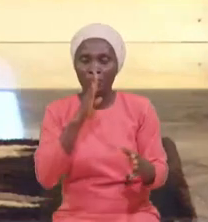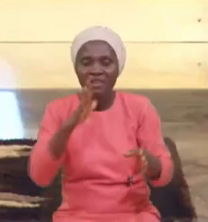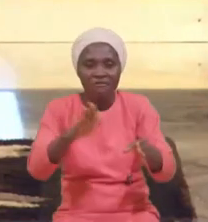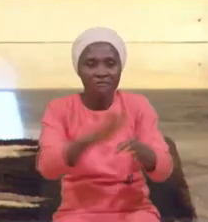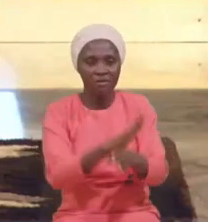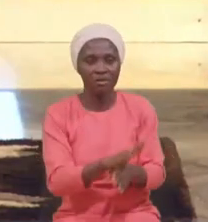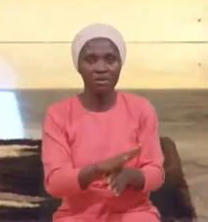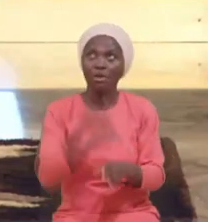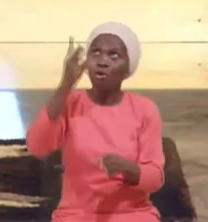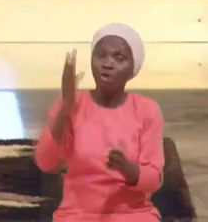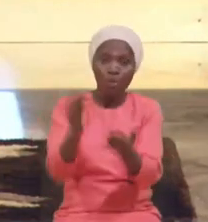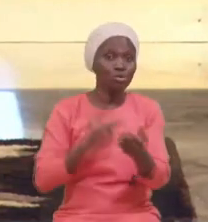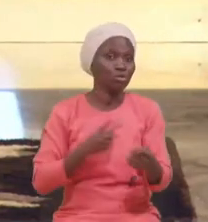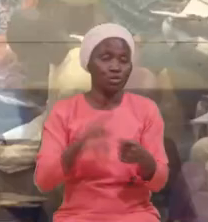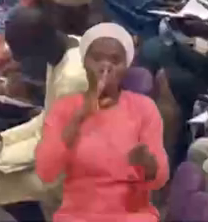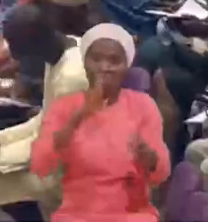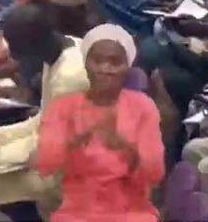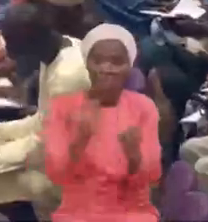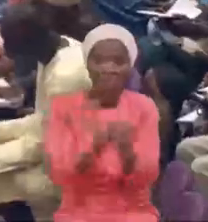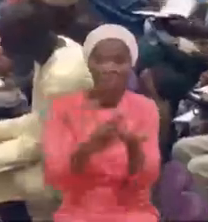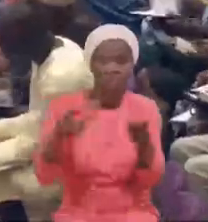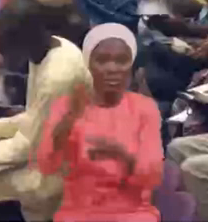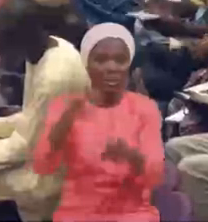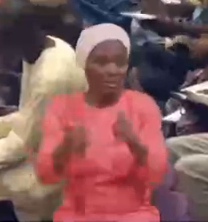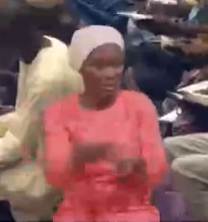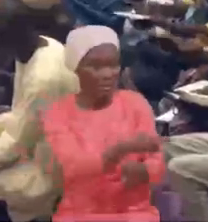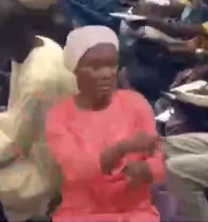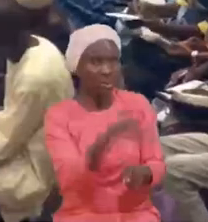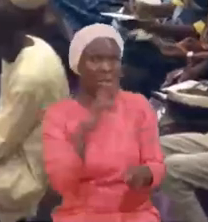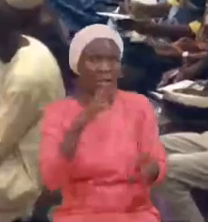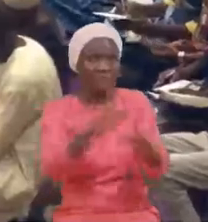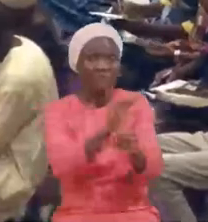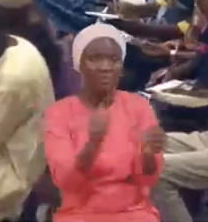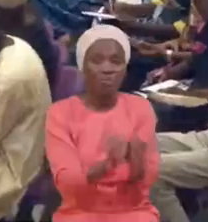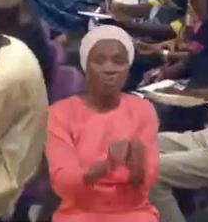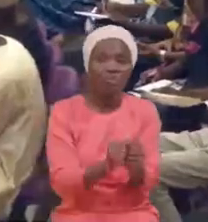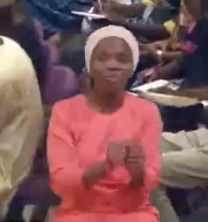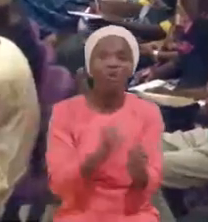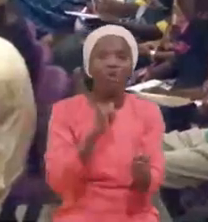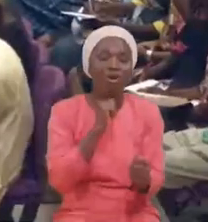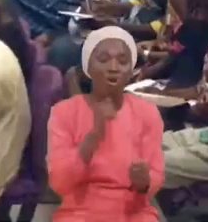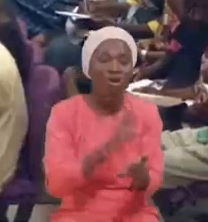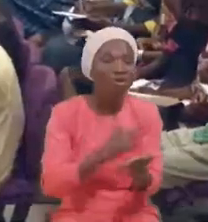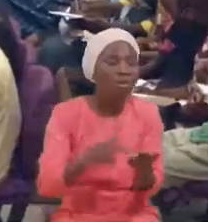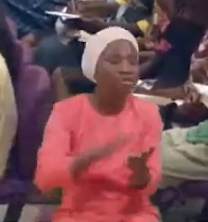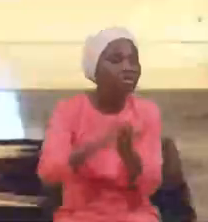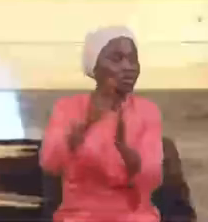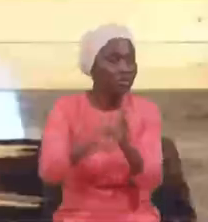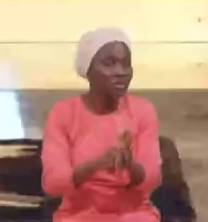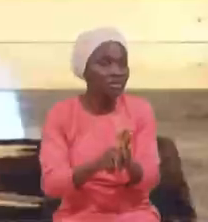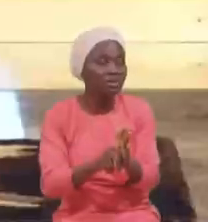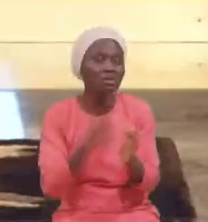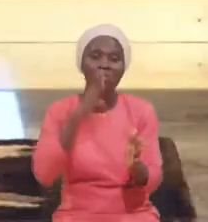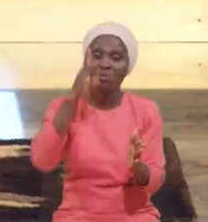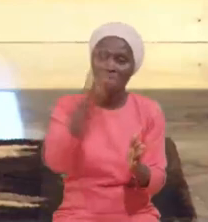du Saint-Esprit, mais ces gens-là, ils sont remplis de toute espèce d'injustice, de méchanceté, de